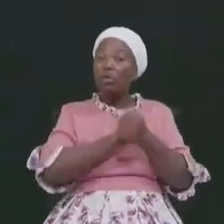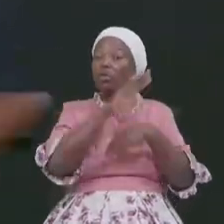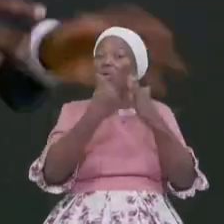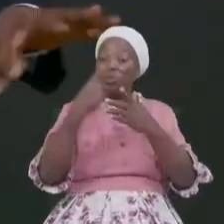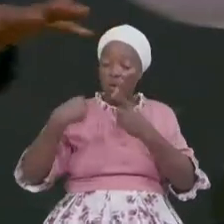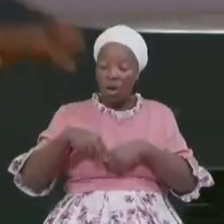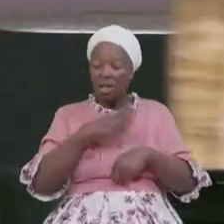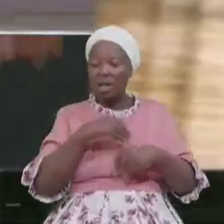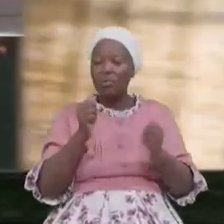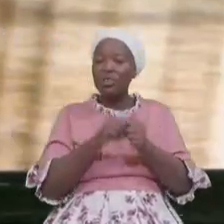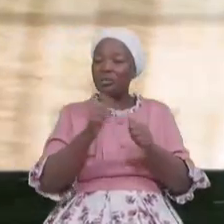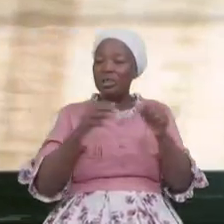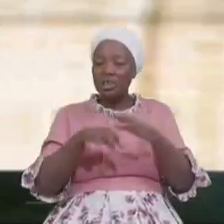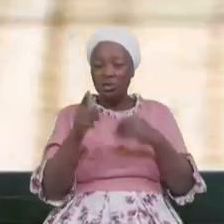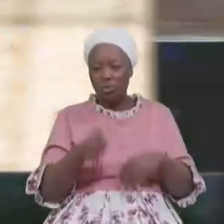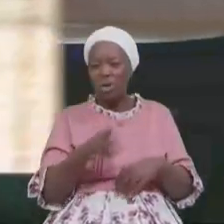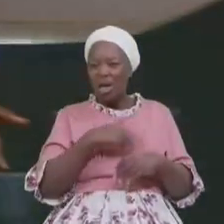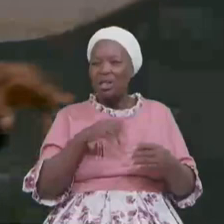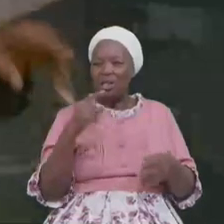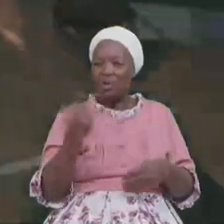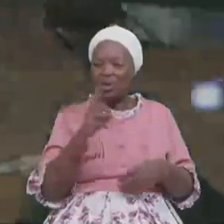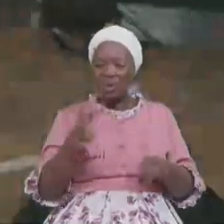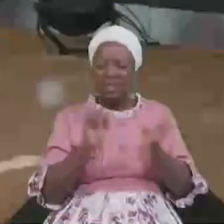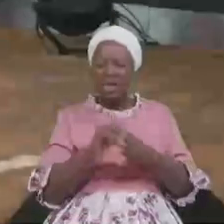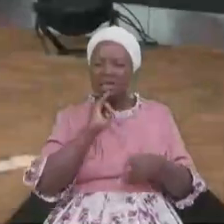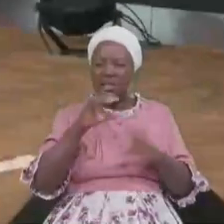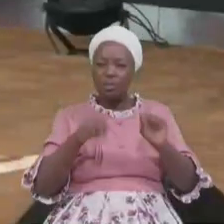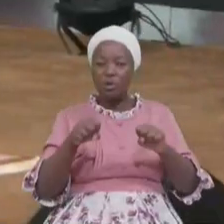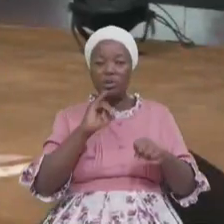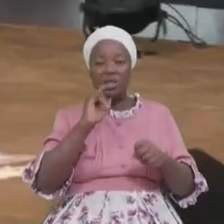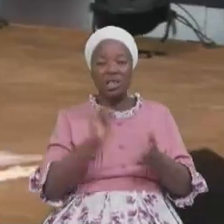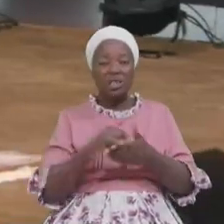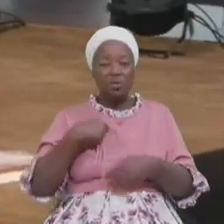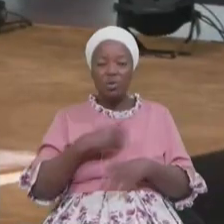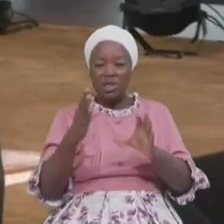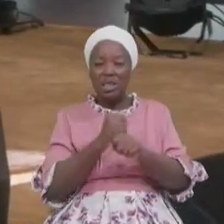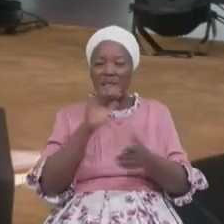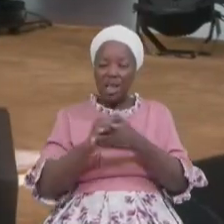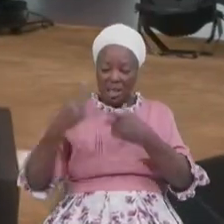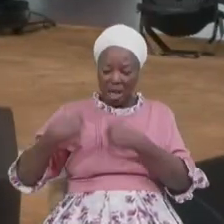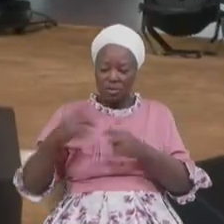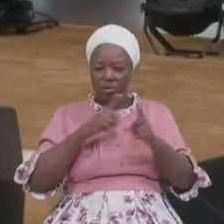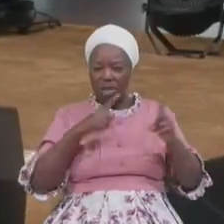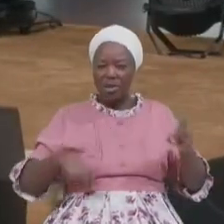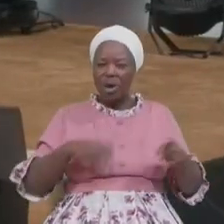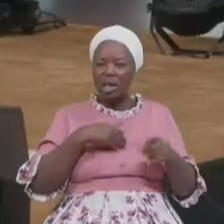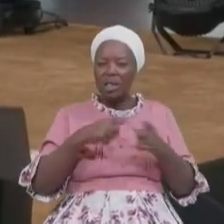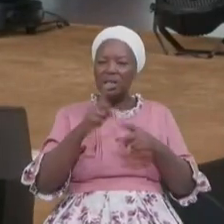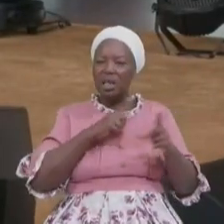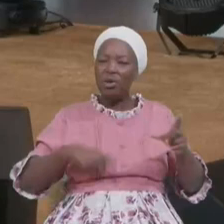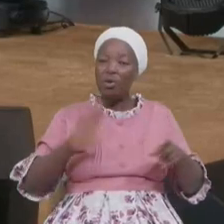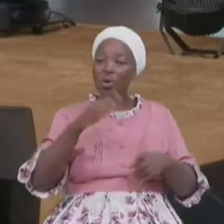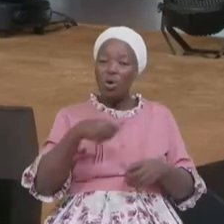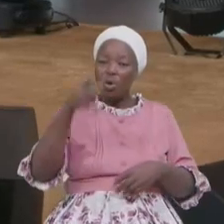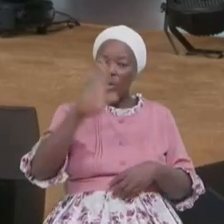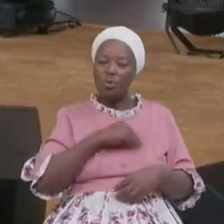que nous amenons ce cœur à Dieu et l'Éternel ton Dieu circoncira ton cœur et le cœur